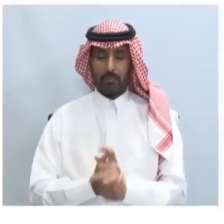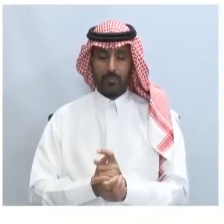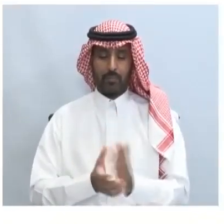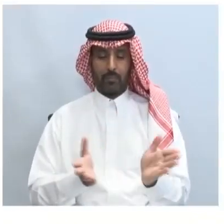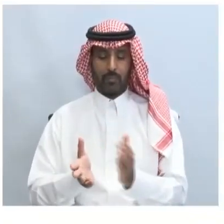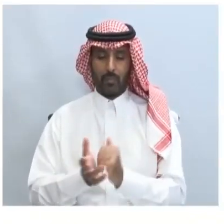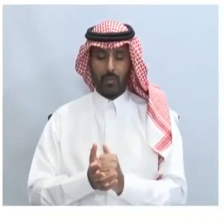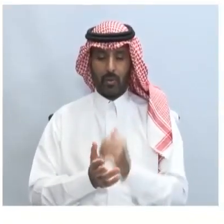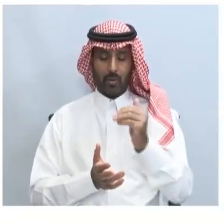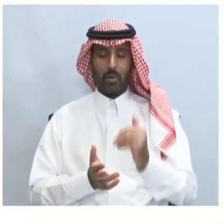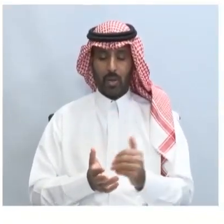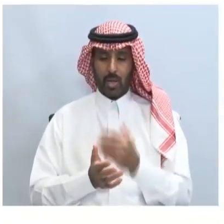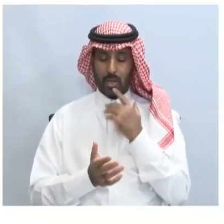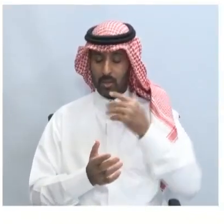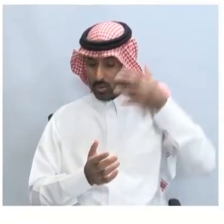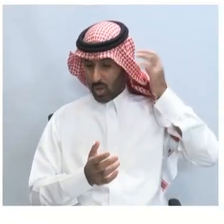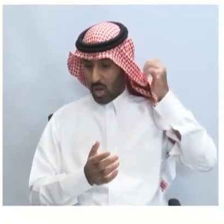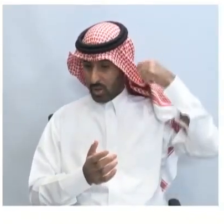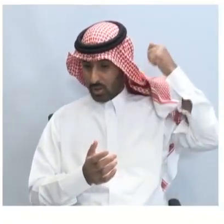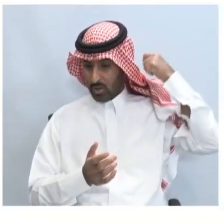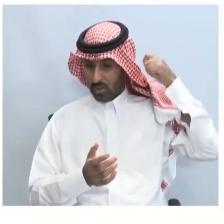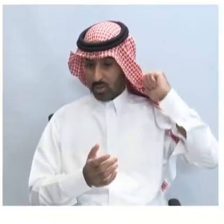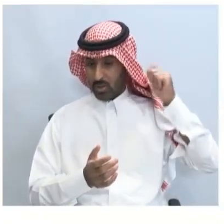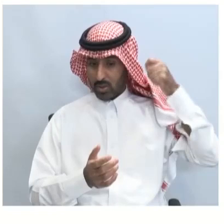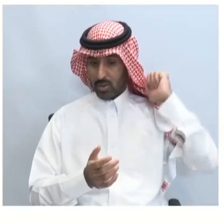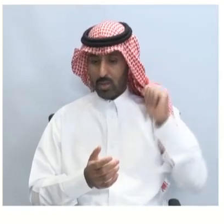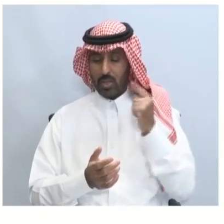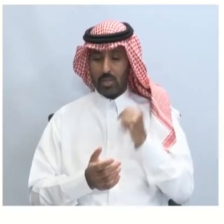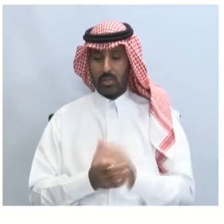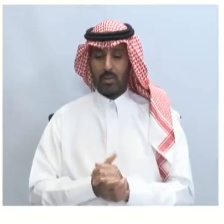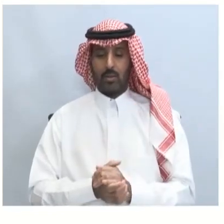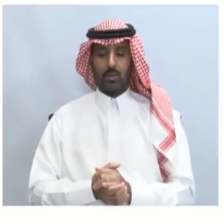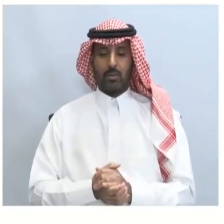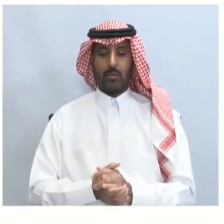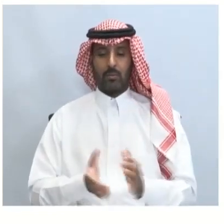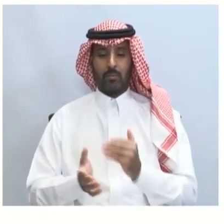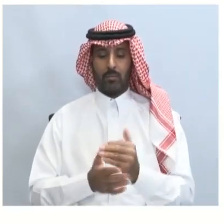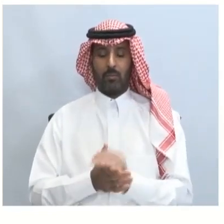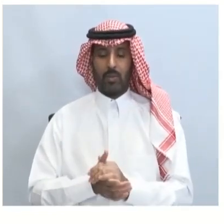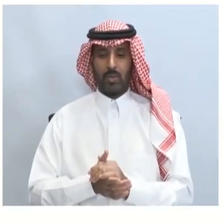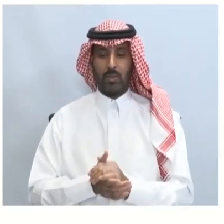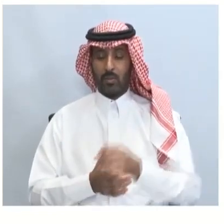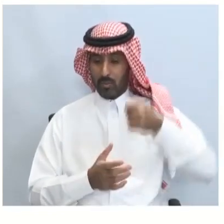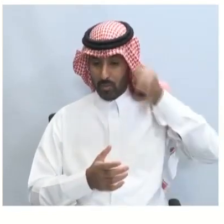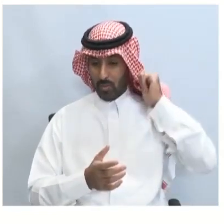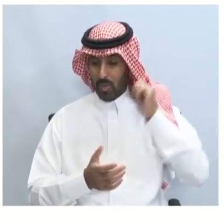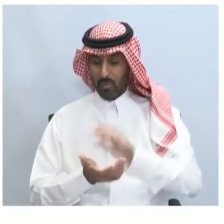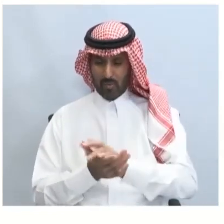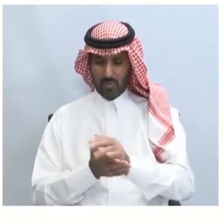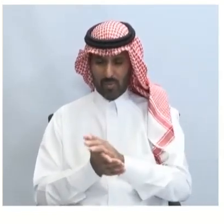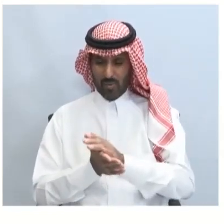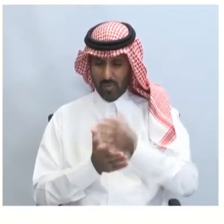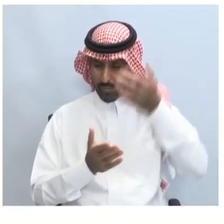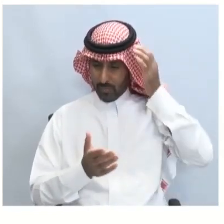وايضا اغسل شعري كلما احتجت الى ذلك وانني استخدم بعض المنظفات